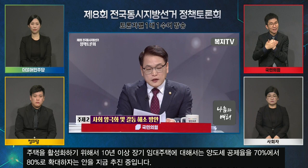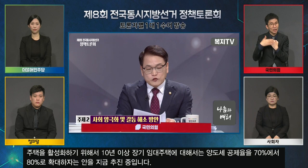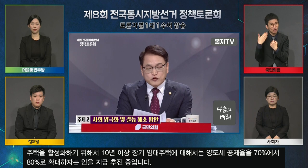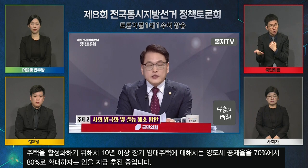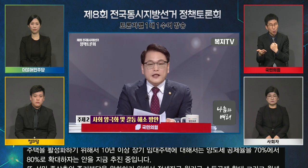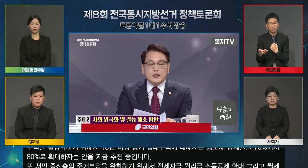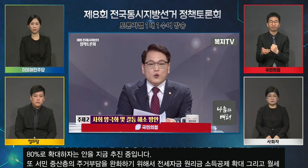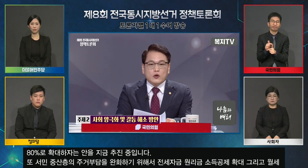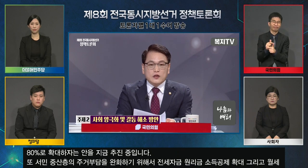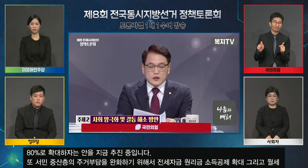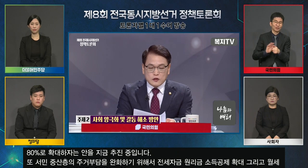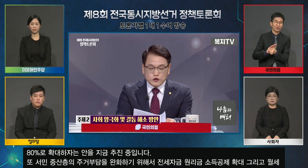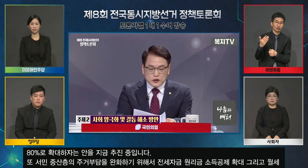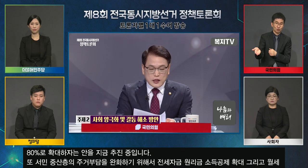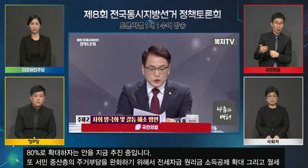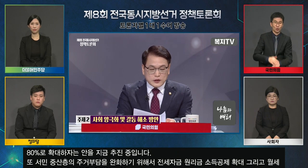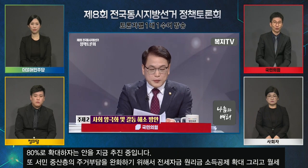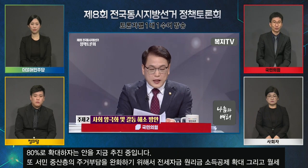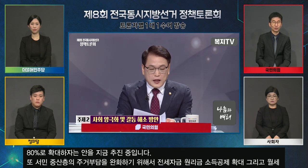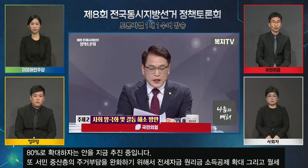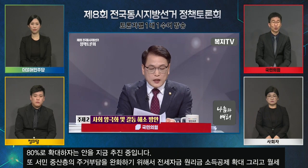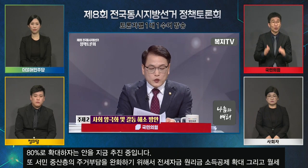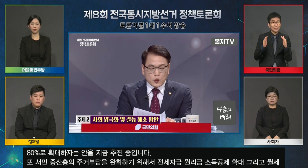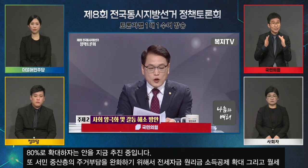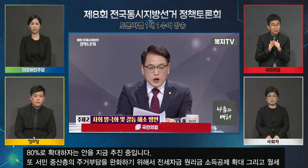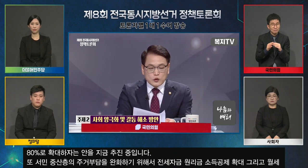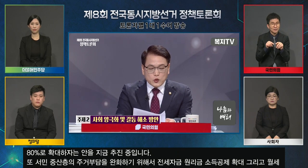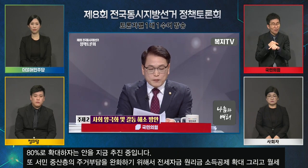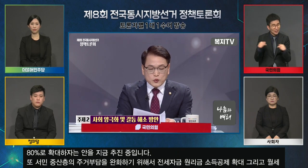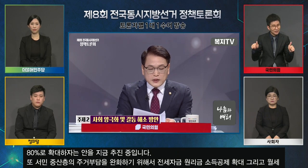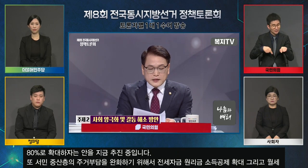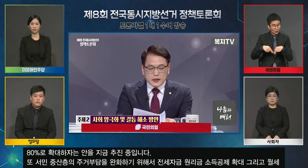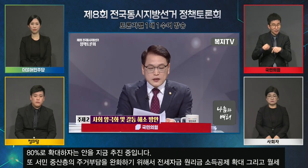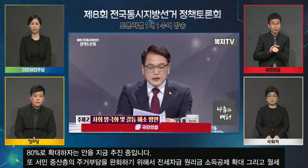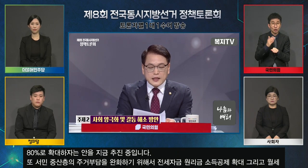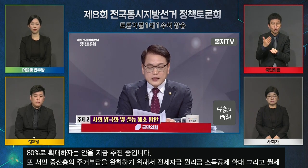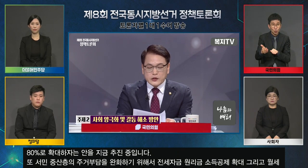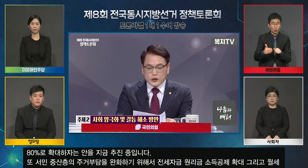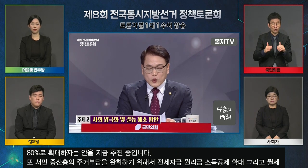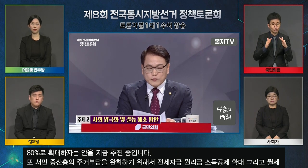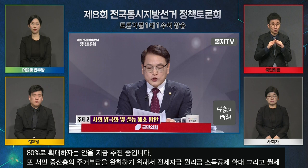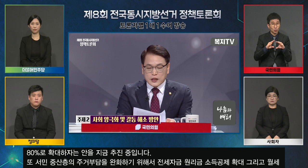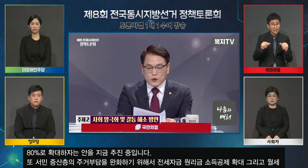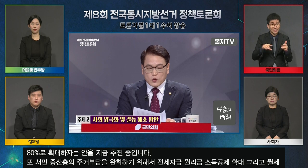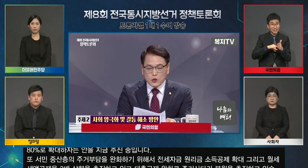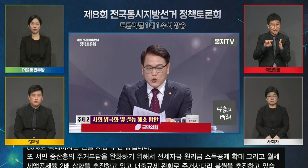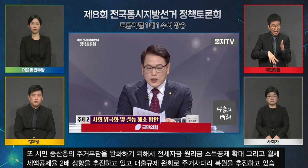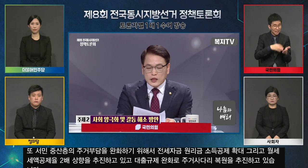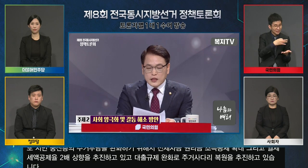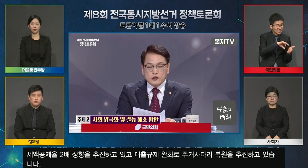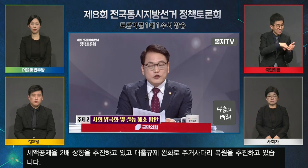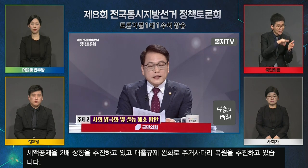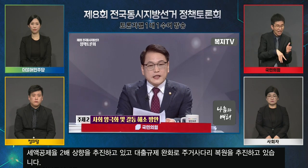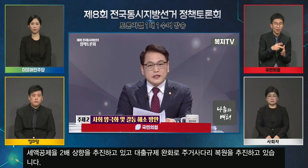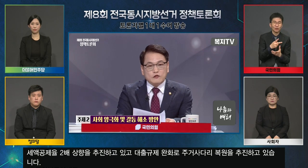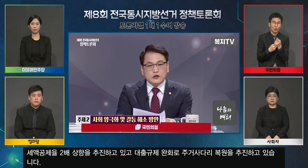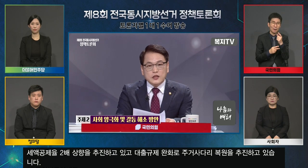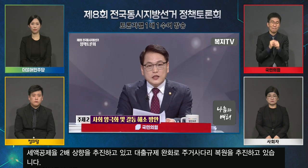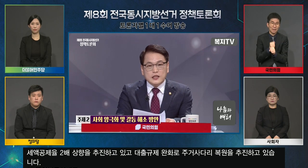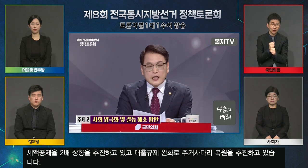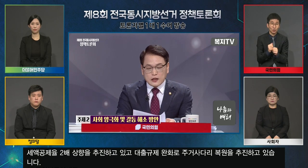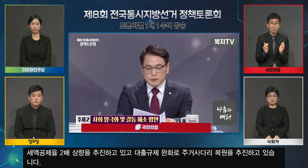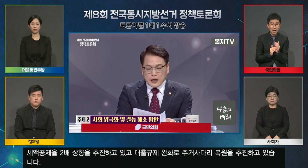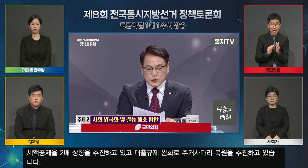주거 사다리 복원을 추진하고 있습니다. 또 종합부동산세를 재산세와 통합 추진하고 1주택자